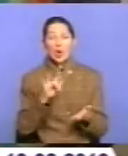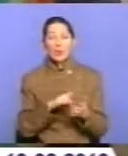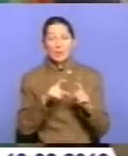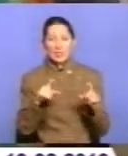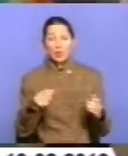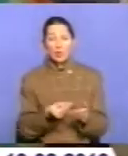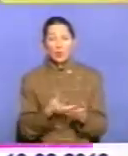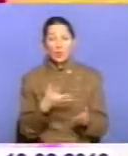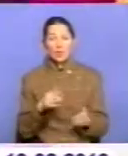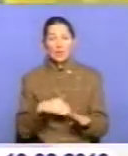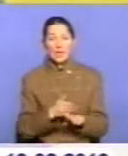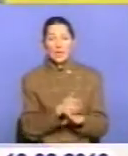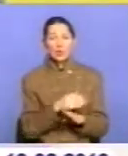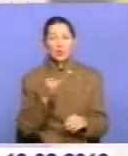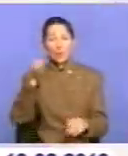освіти.